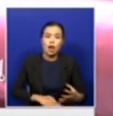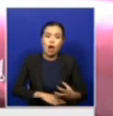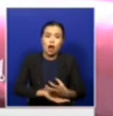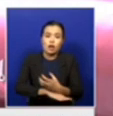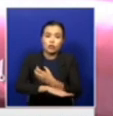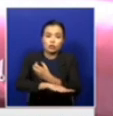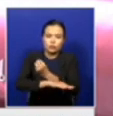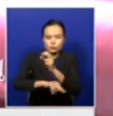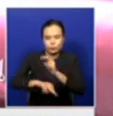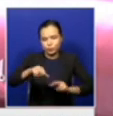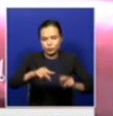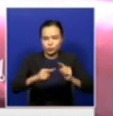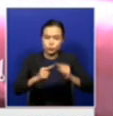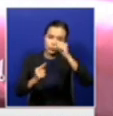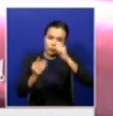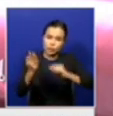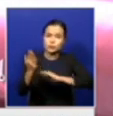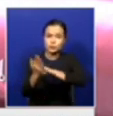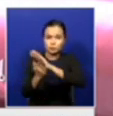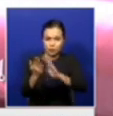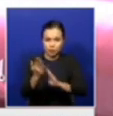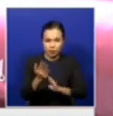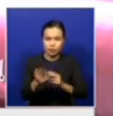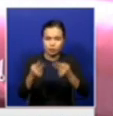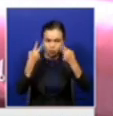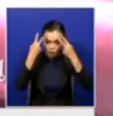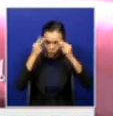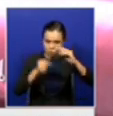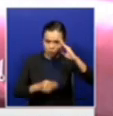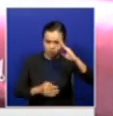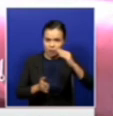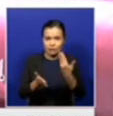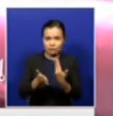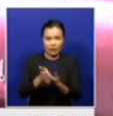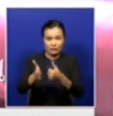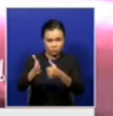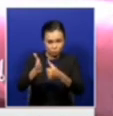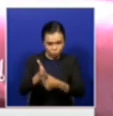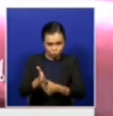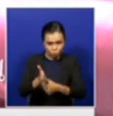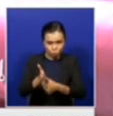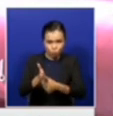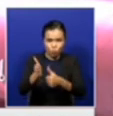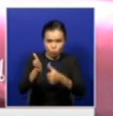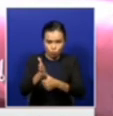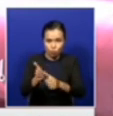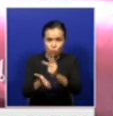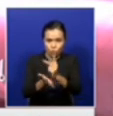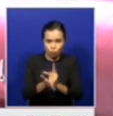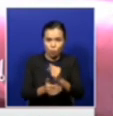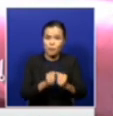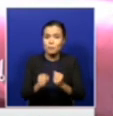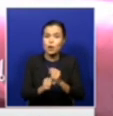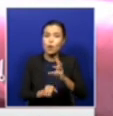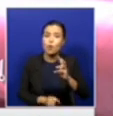ผ่นดินเป็นต้นมาเนี่ยนะครับท่านพลเอกประยุทธ์ท่านก่อนนี้กู้ยืมเงินคิดสิ้นสุดในปีงบประมาณ63เนี่ยนะครับเป็นเ